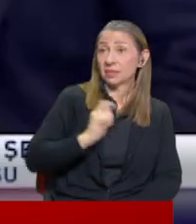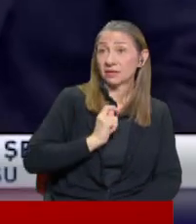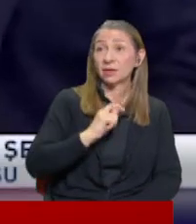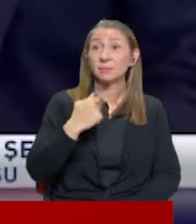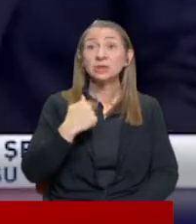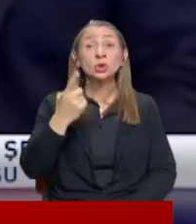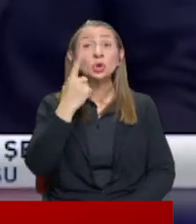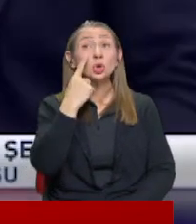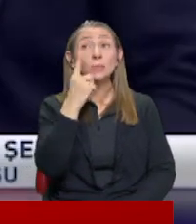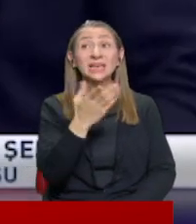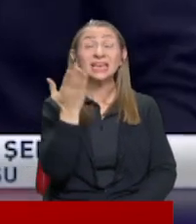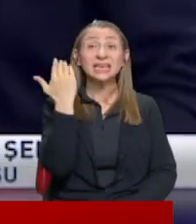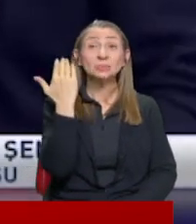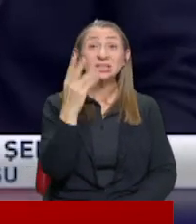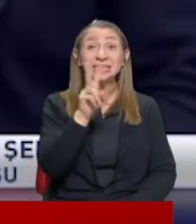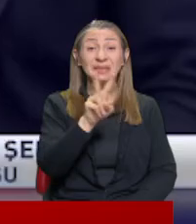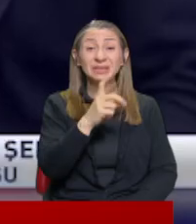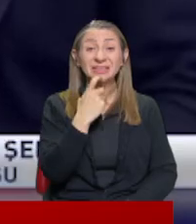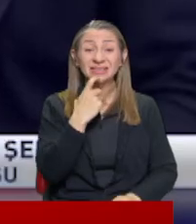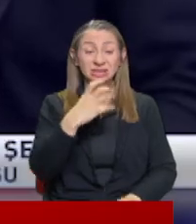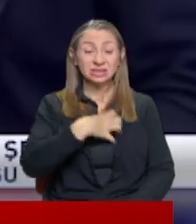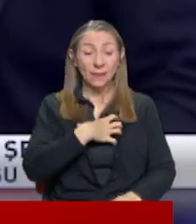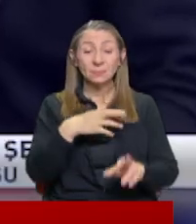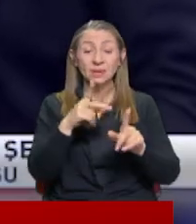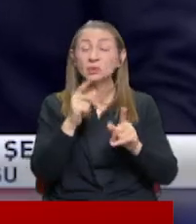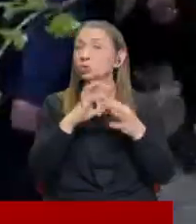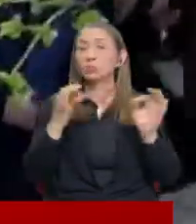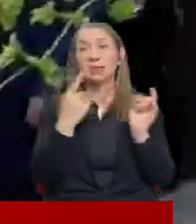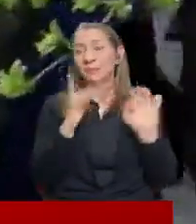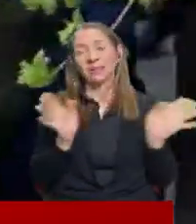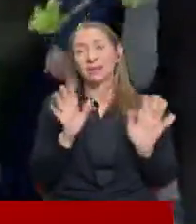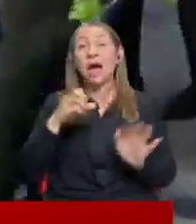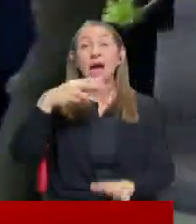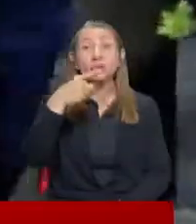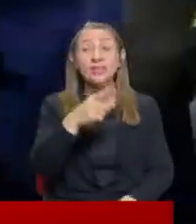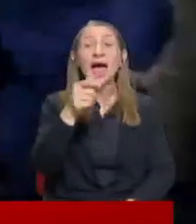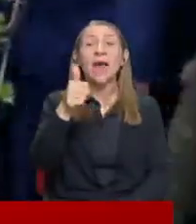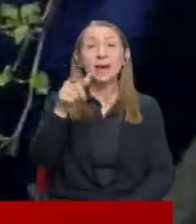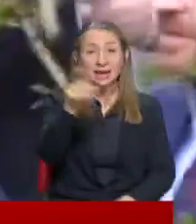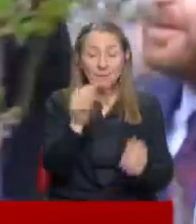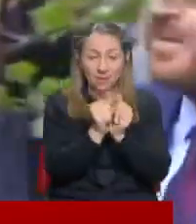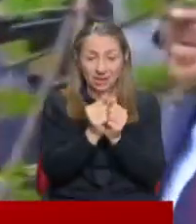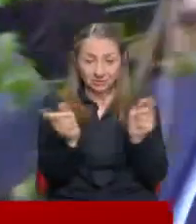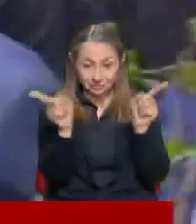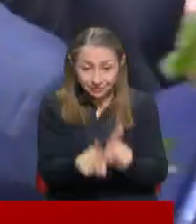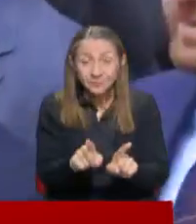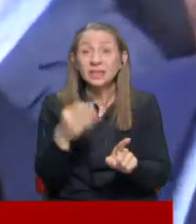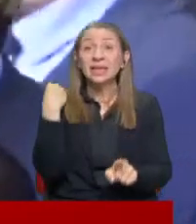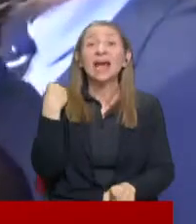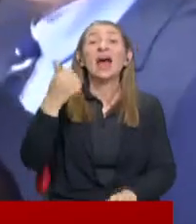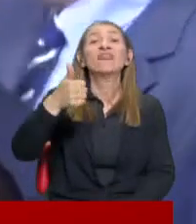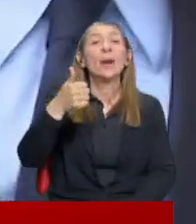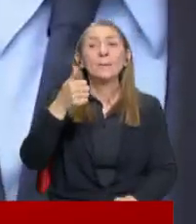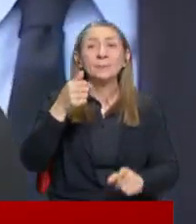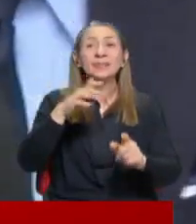Biz hükümetin geçmiş 20 yılına sahipleniyoruz gibi bir cümle kullanmadık. Erdoğan ve Fatih Erbakan bir araya gelirken yeniden Refah Partisi'nin